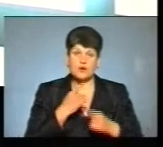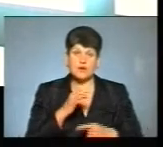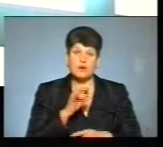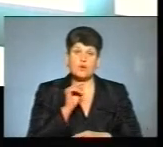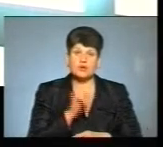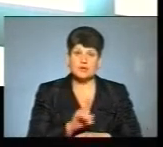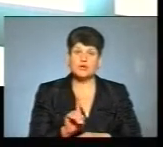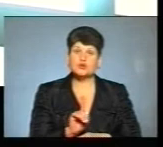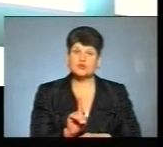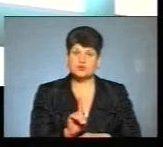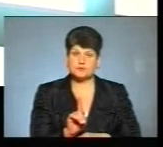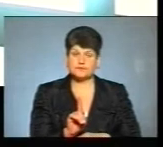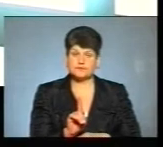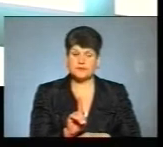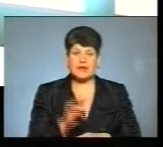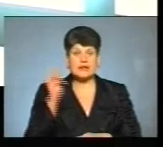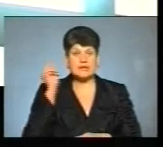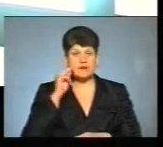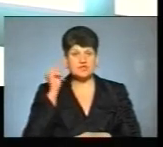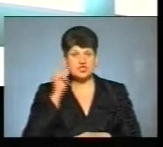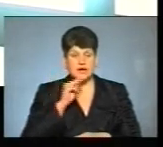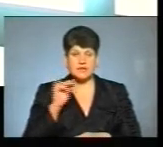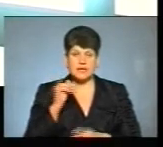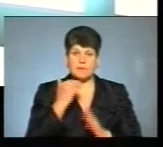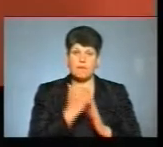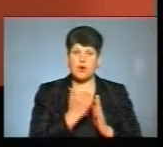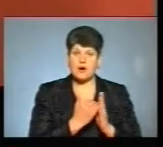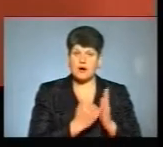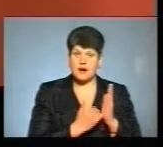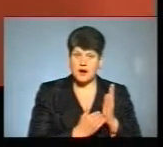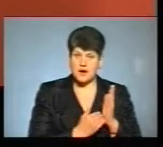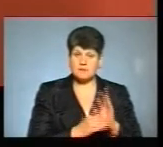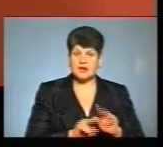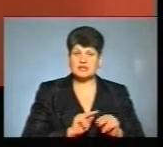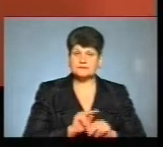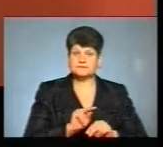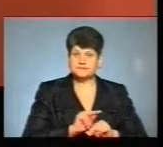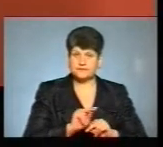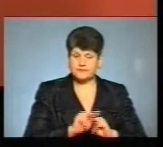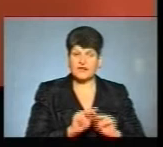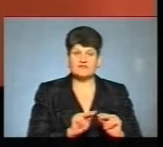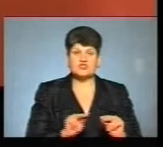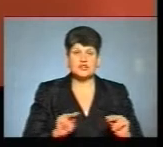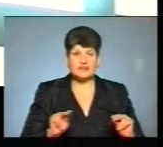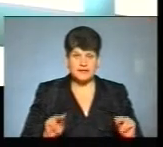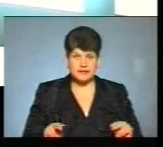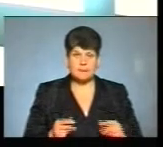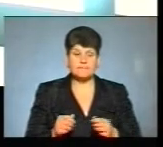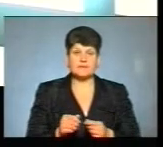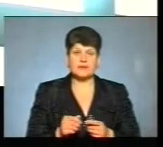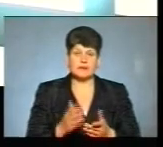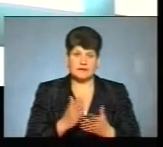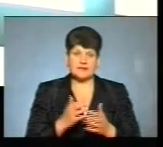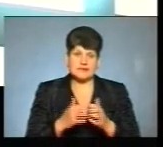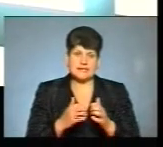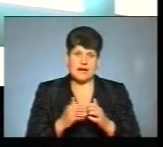що навчання і саме програма і викладання вчителем того матеріалу розраховано на